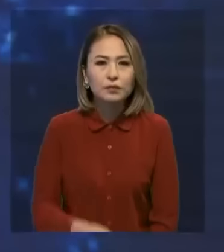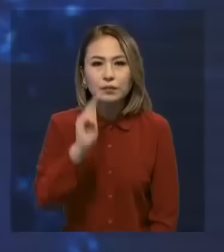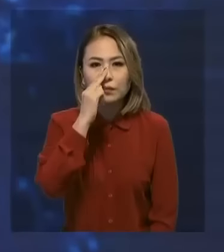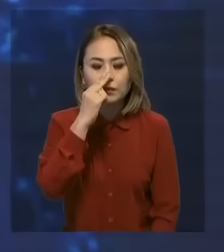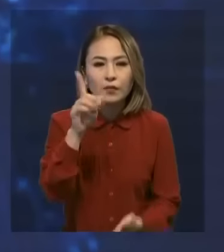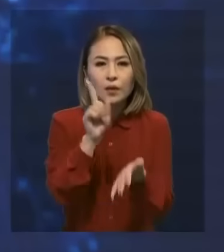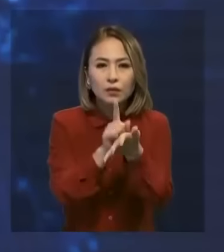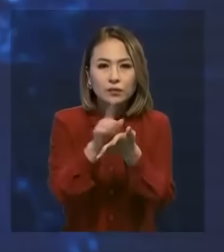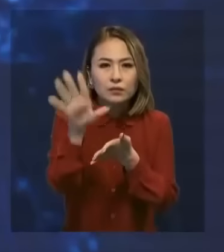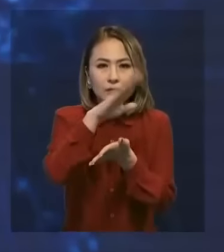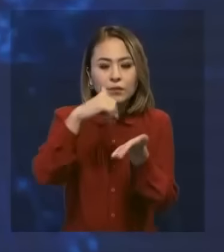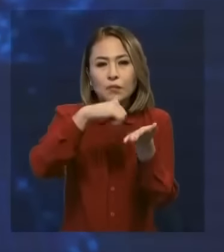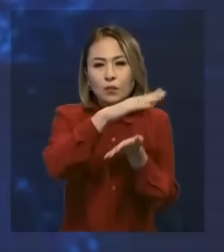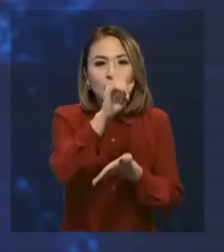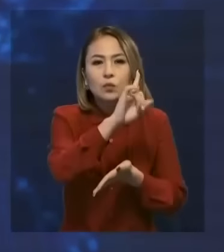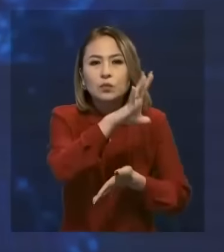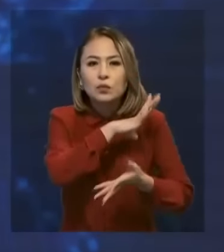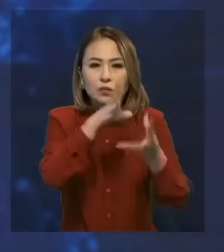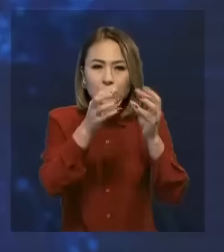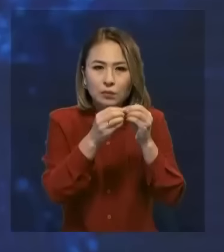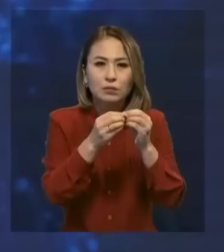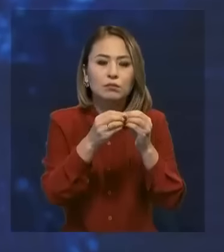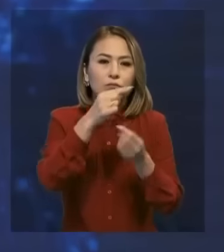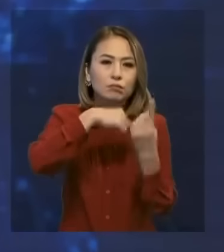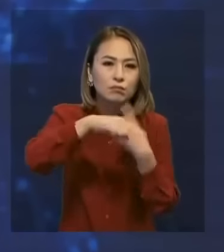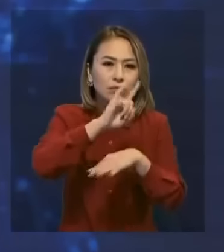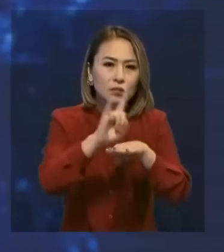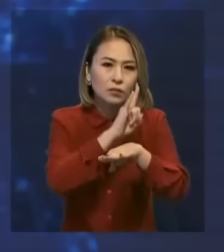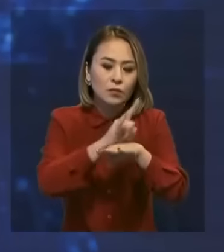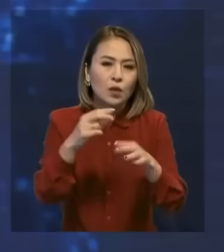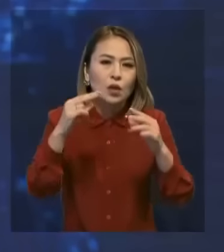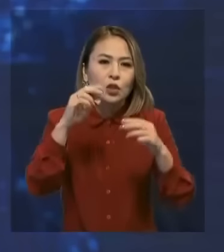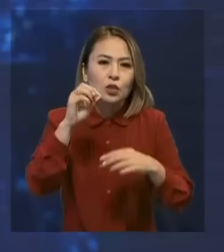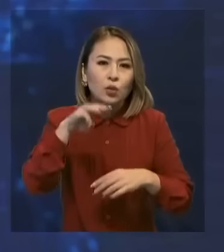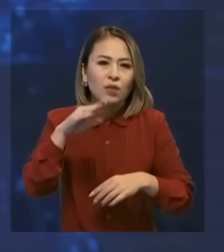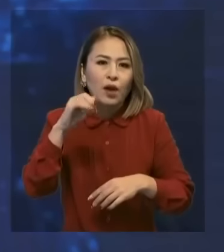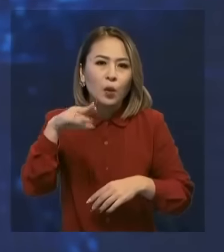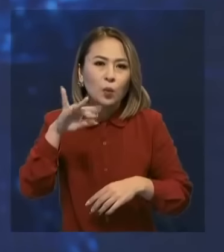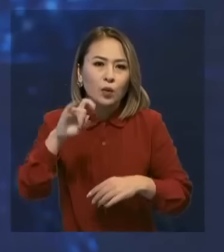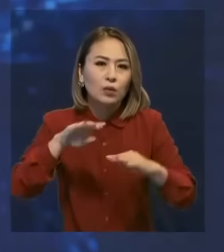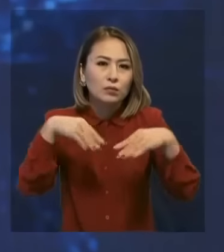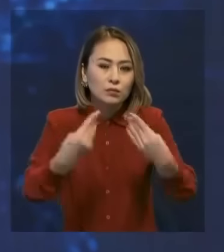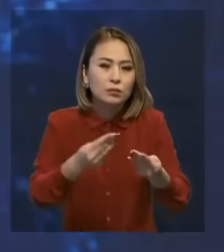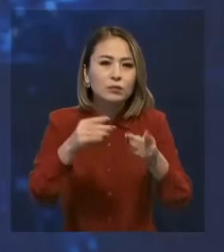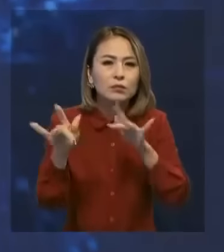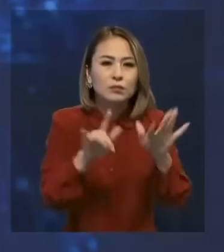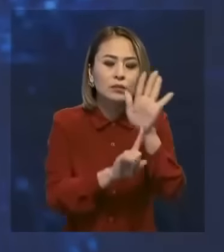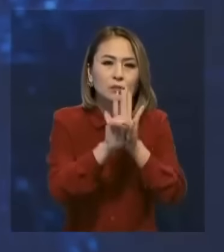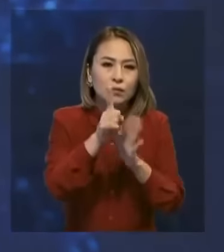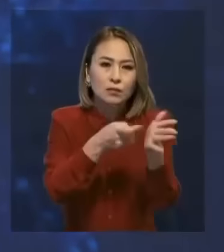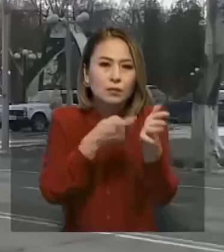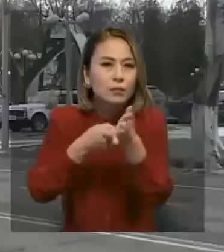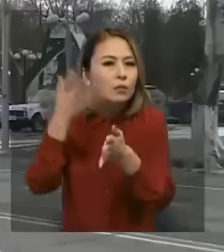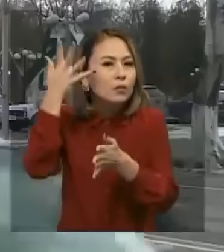Ал Шымкентте салықтан жалтару үшін жосықсыз кәсіпкерлерге жалған шот фактура жазып берген азаматтың ісі